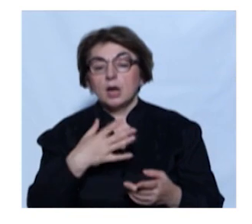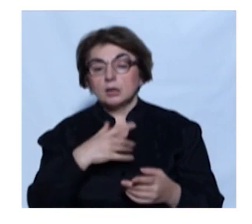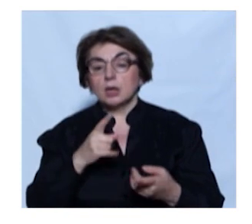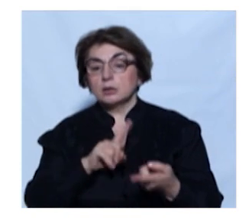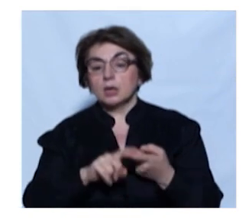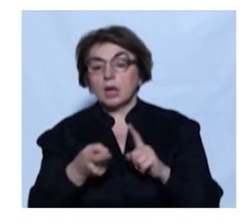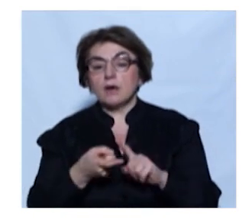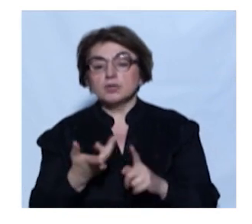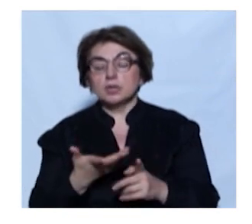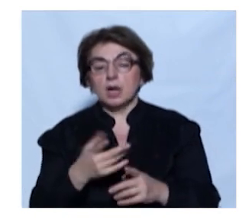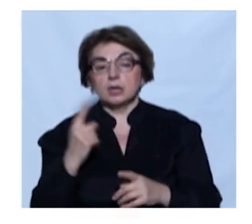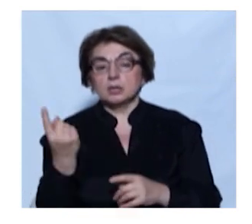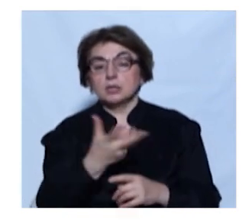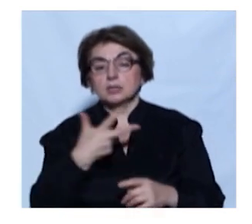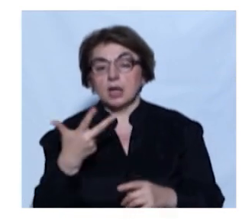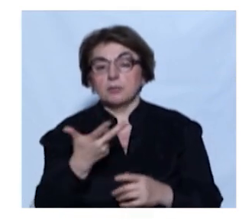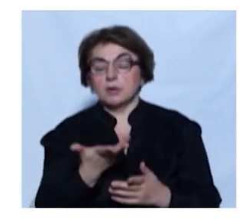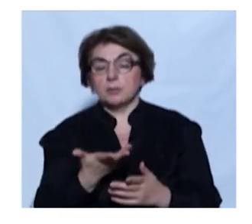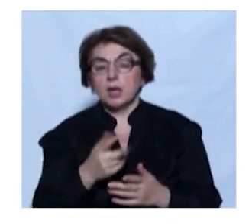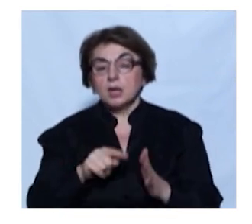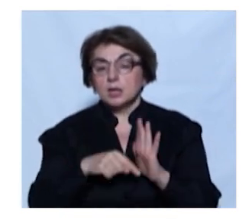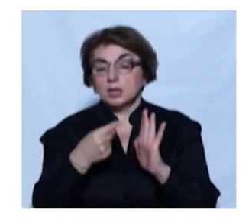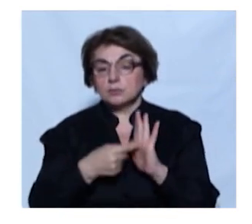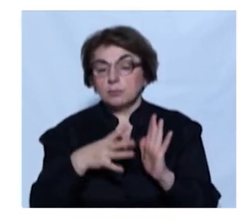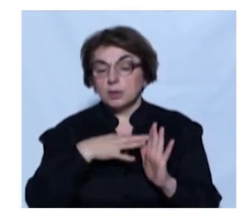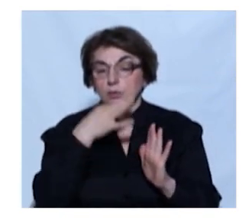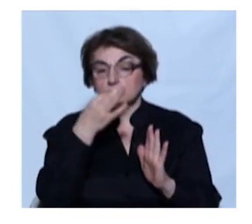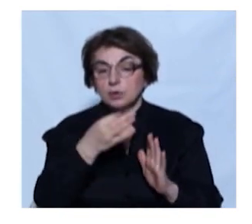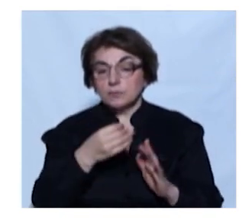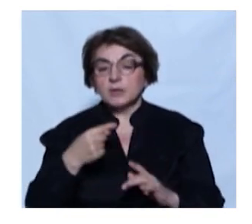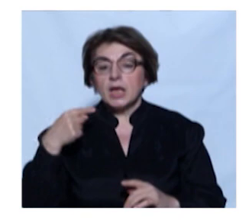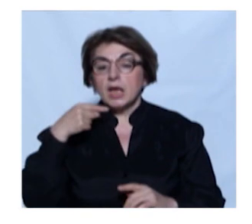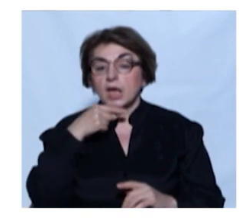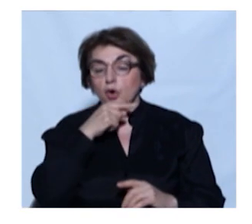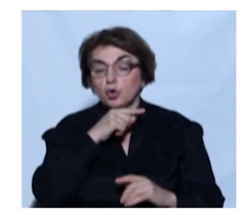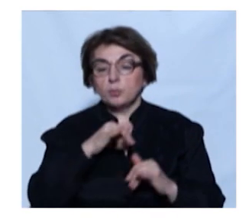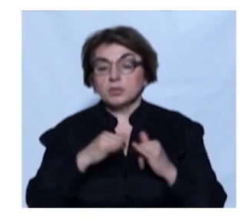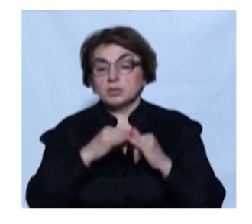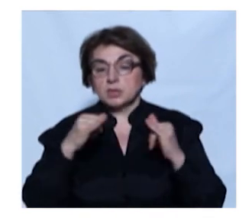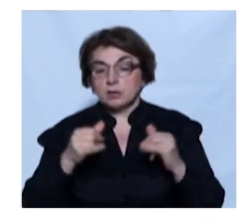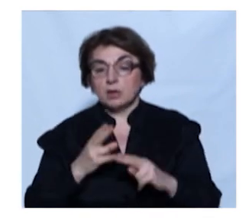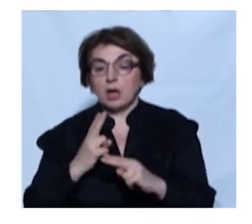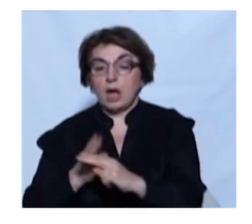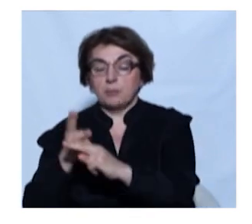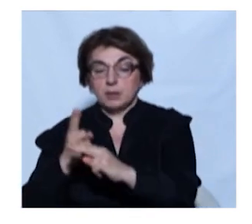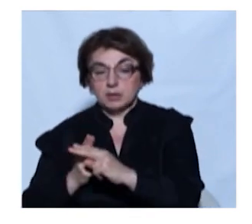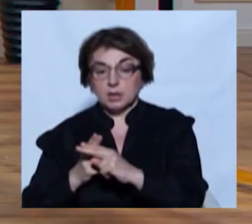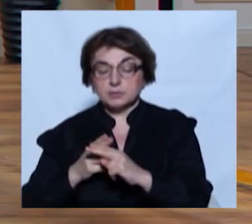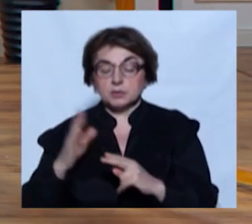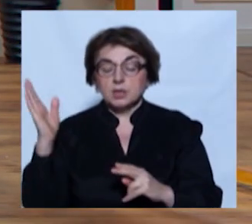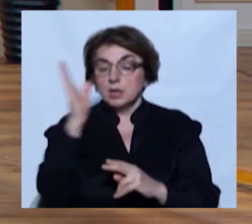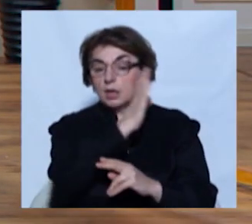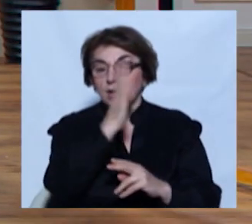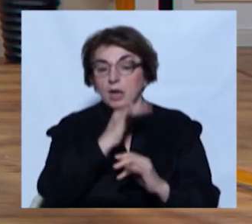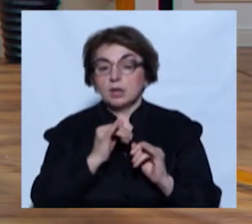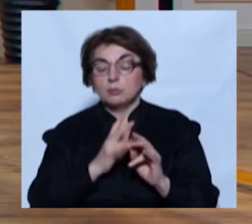შორის? თუ ისევ გაიხსენებთ იმ კითხვას, მე ვთქვი, რომ ეკონომიკის განვითარება აფერხებს გარემოს, და